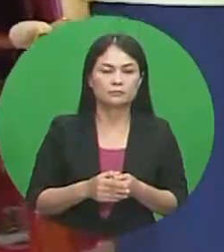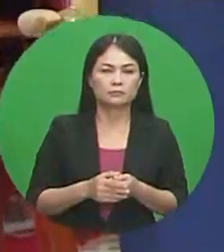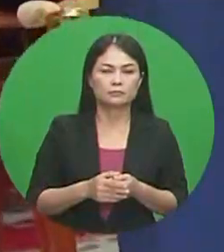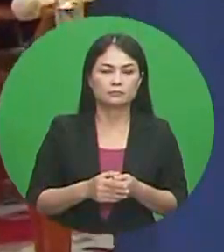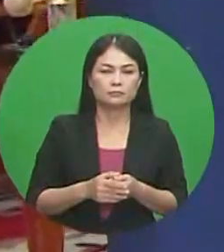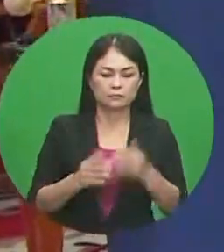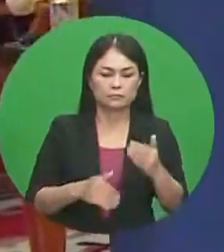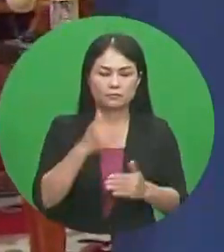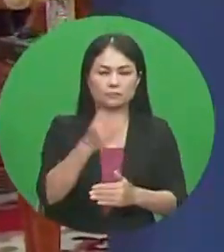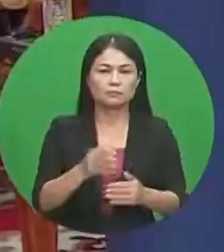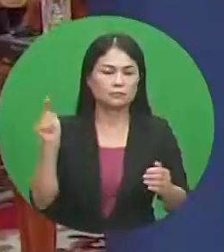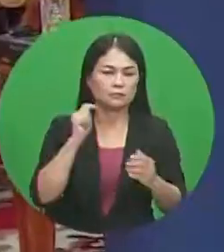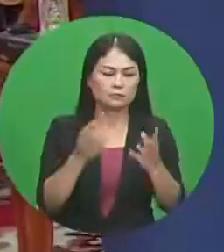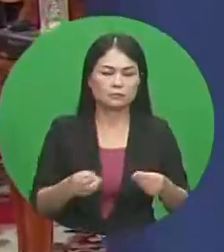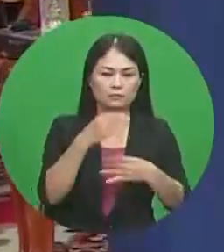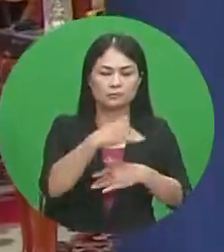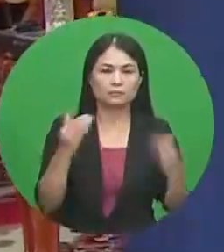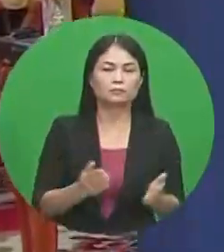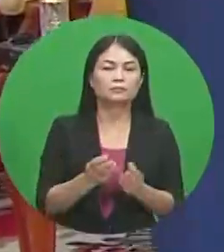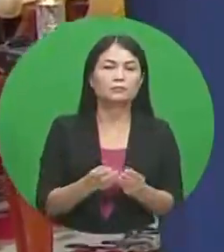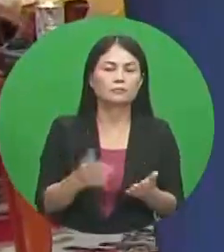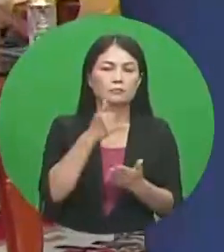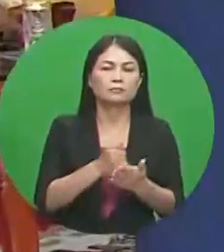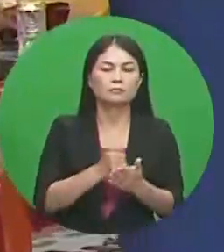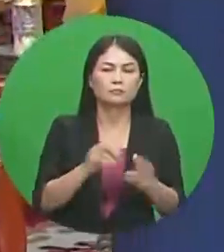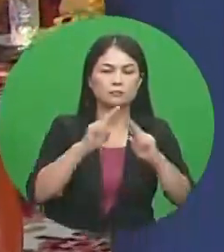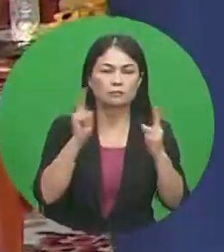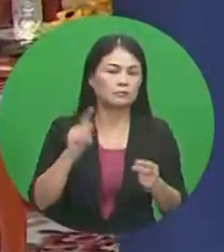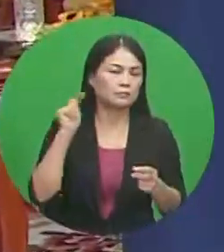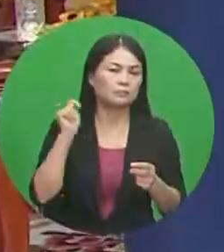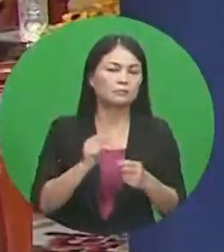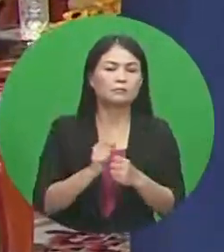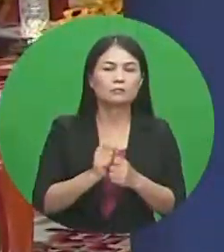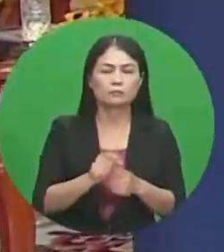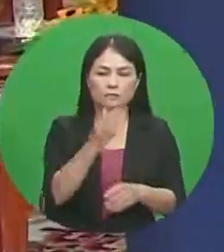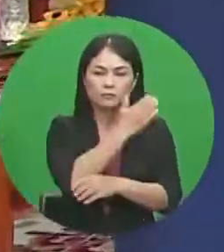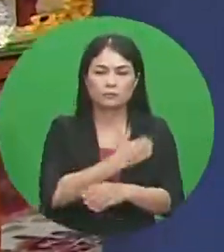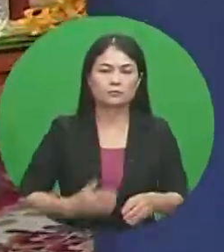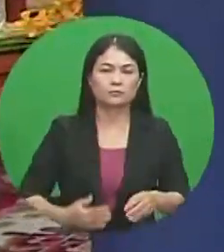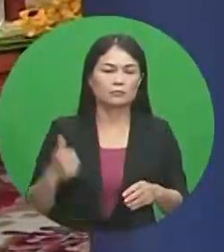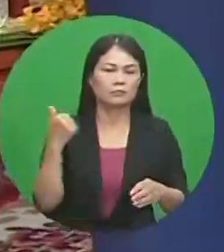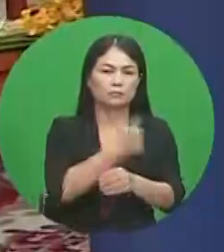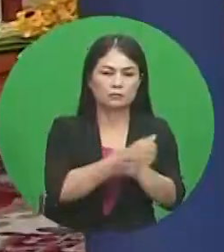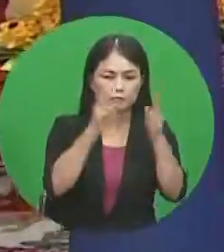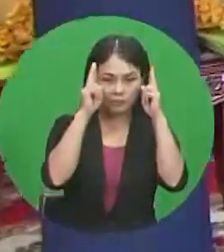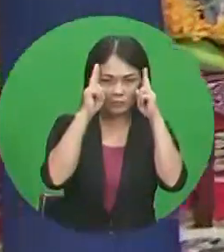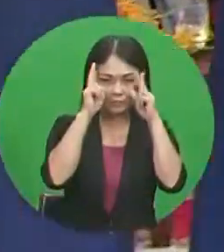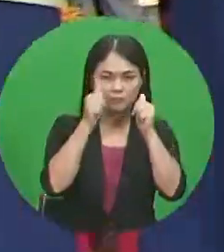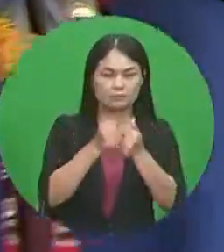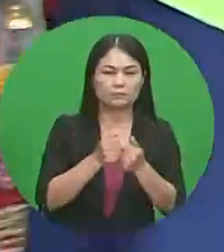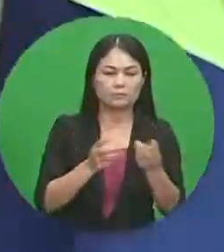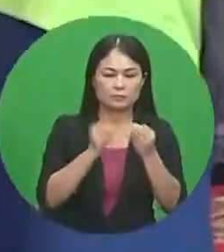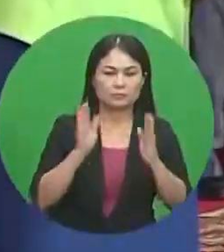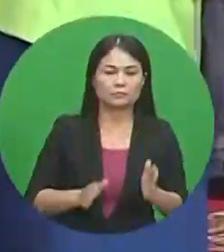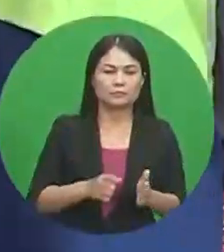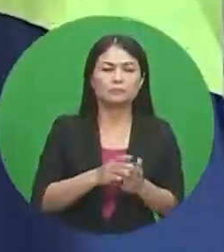បន្ទាប់ពីពិធីចែកអំណោយជូនដល់តំណាងអង្គពិធីរួចមកសម្តេចអគ្គមហាសេនាបតីតេជោហ៊ុនសែននាយ